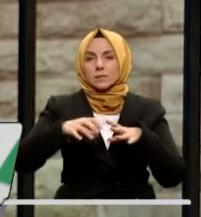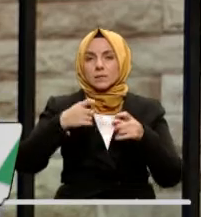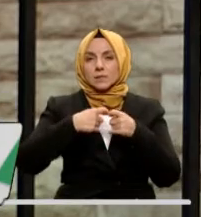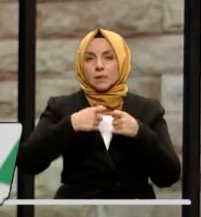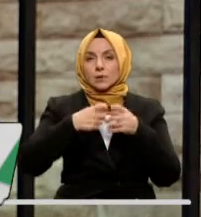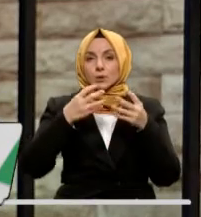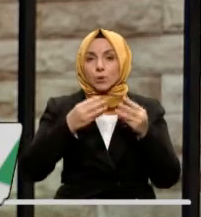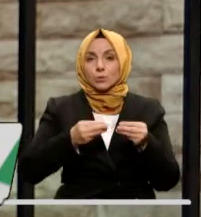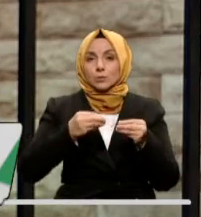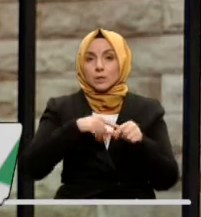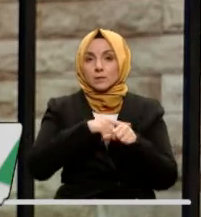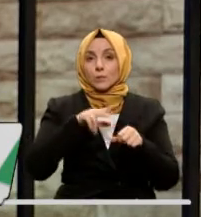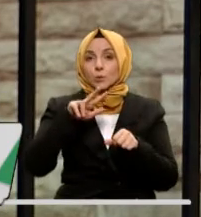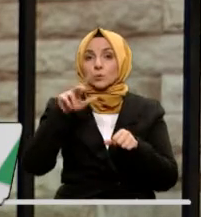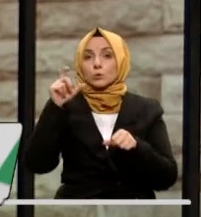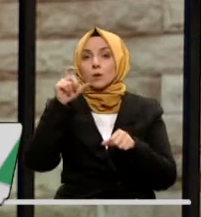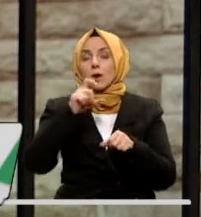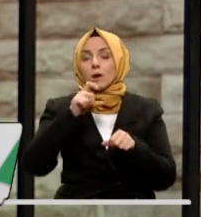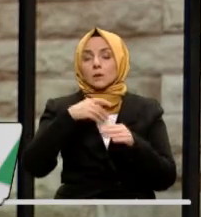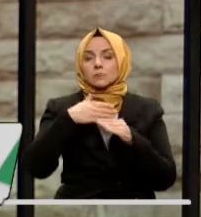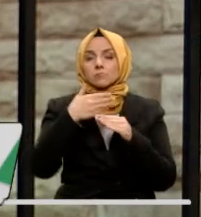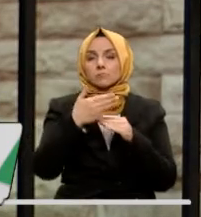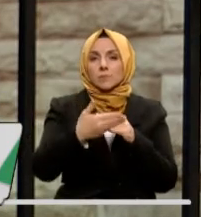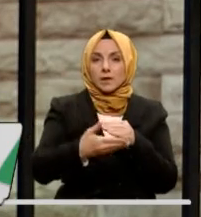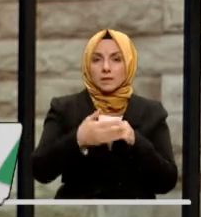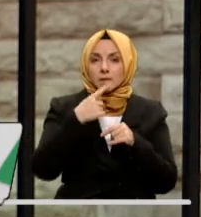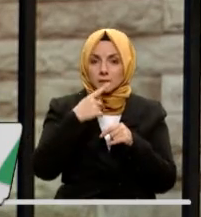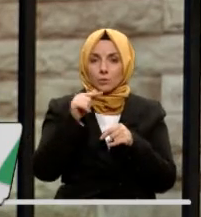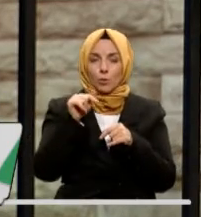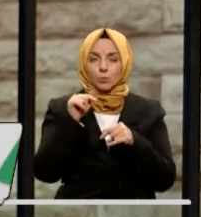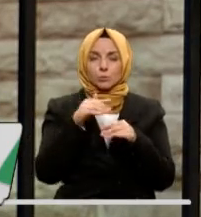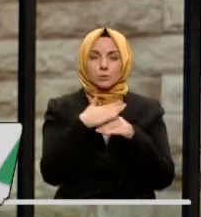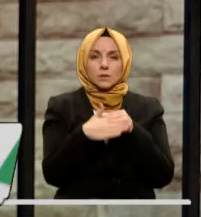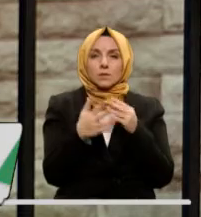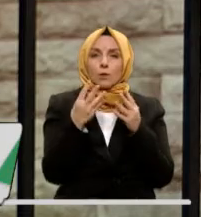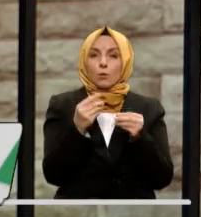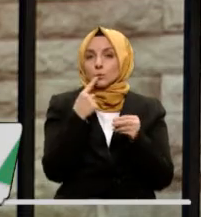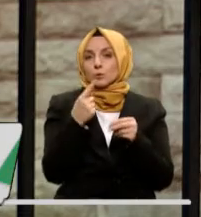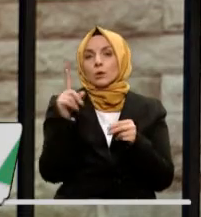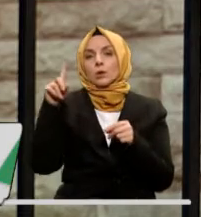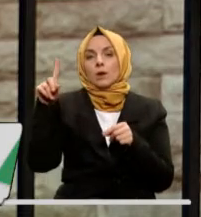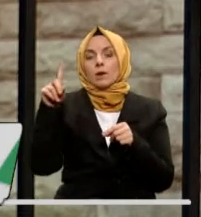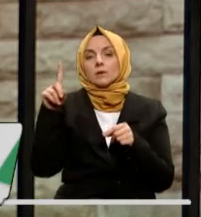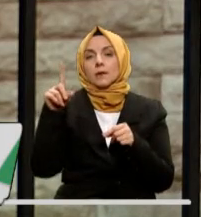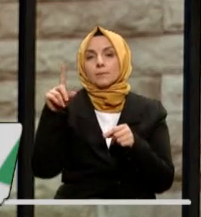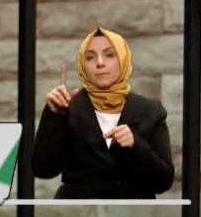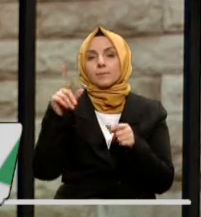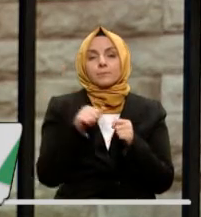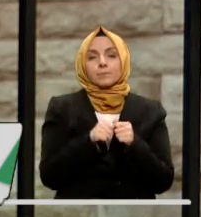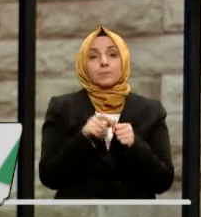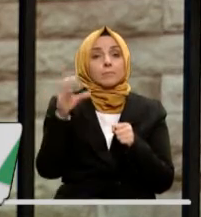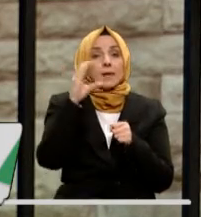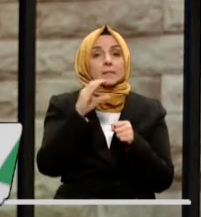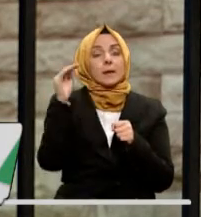erteledik diyorlardı bunun yasak olduğunu bildiriyor Rabbimiz yani cahiliye araplarında da kullanılıyordu İslam